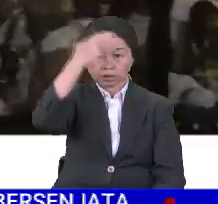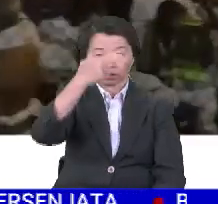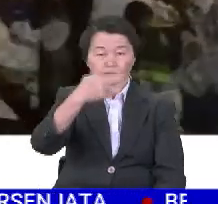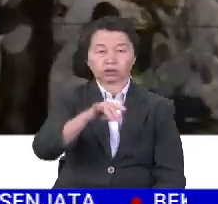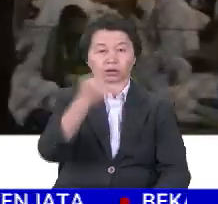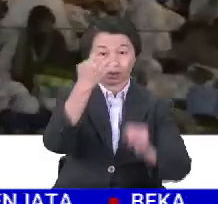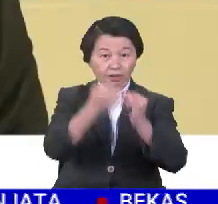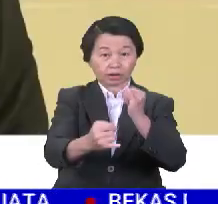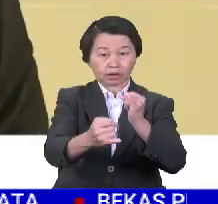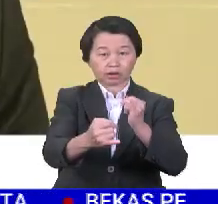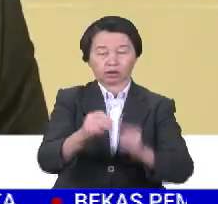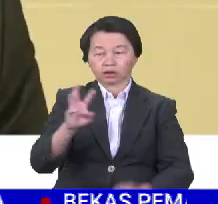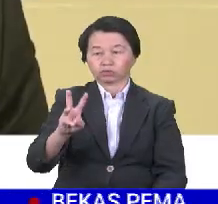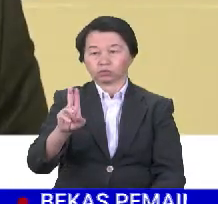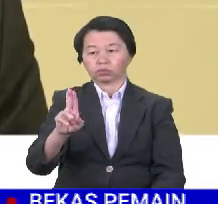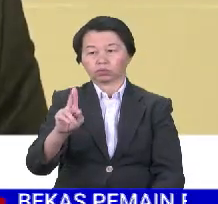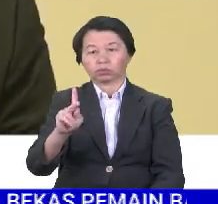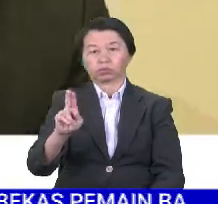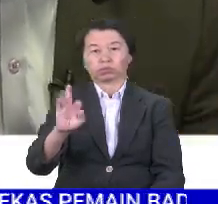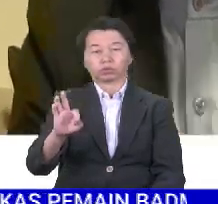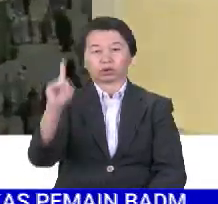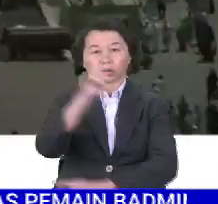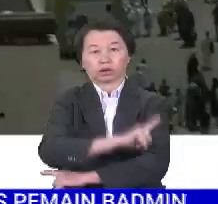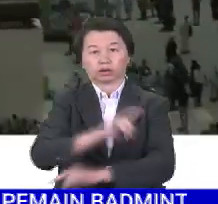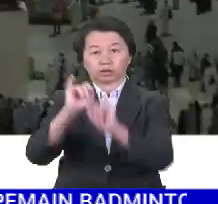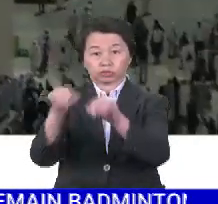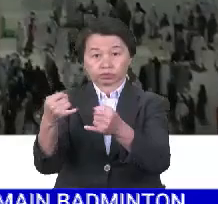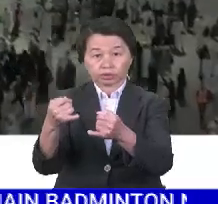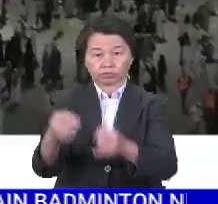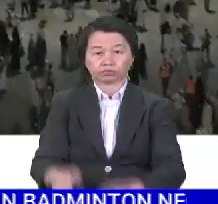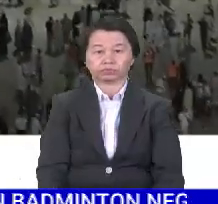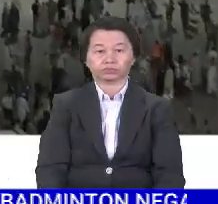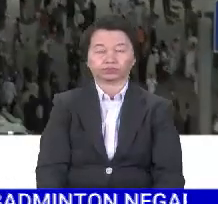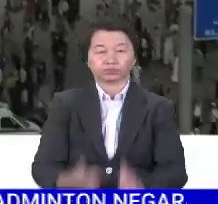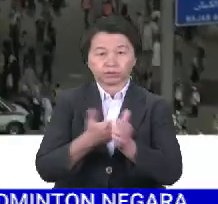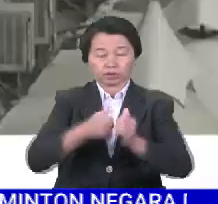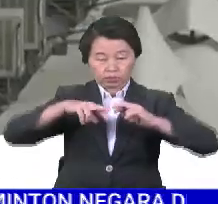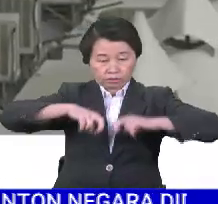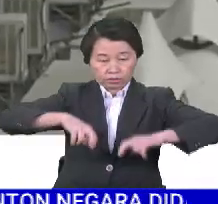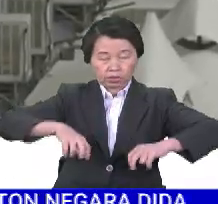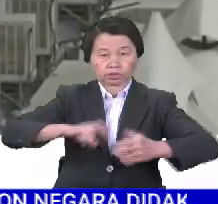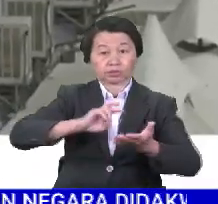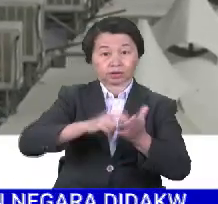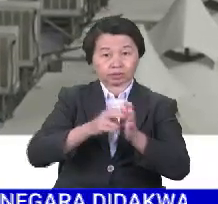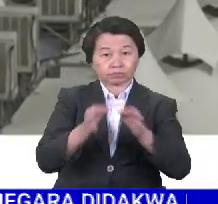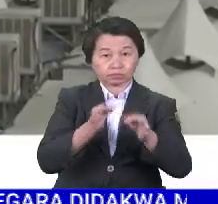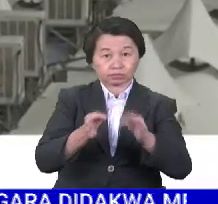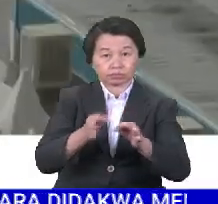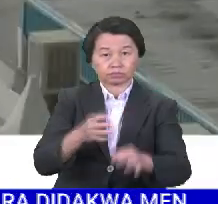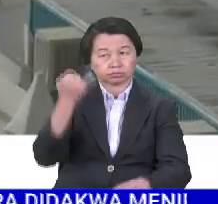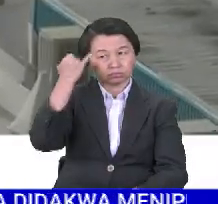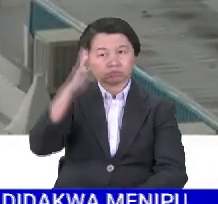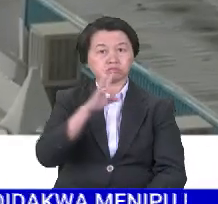haji yang terakhir, wukufnya pada hari Jumaat. Berdasarkan kajian tafsir dan riwayat, pandangan